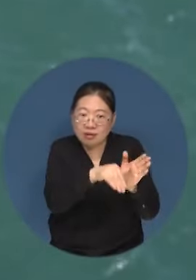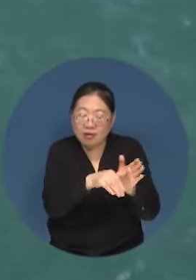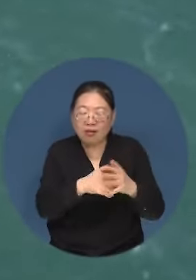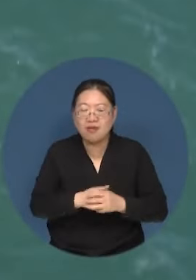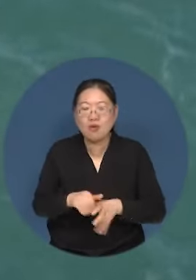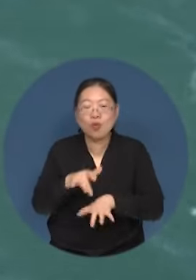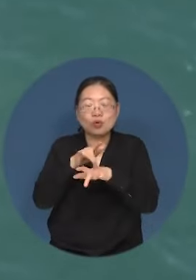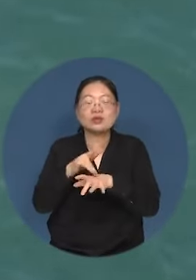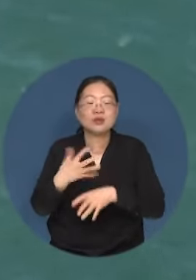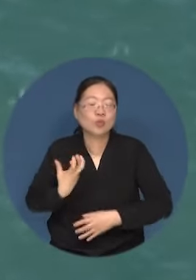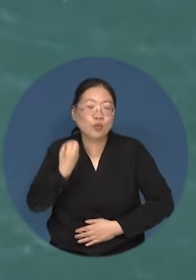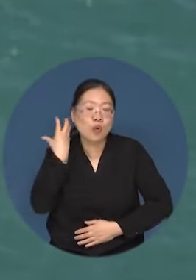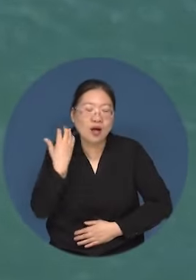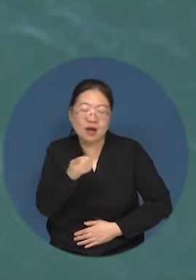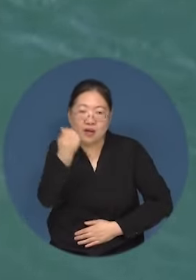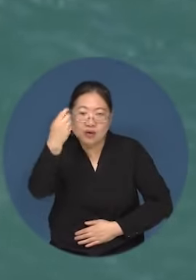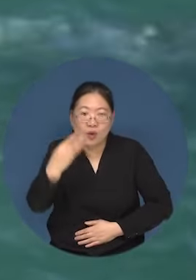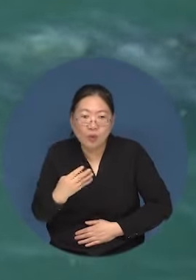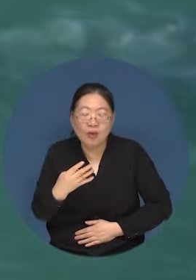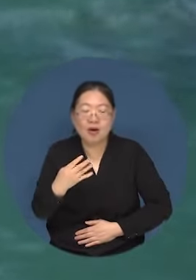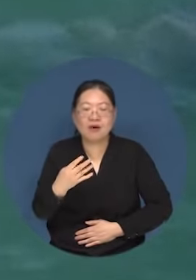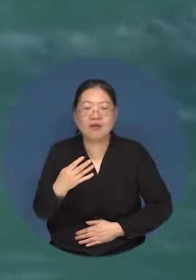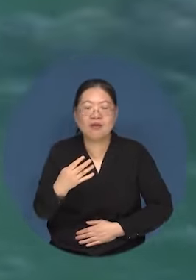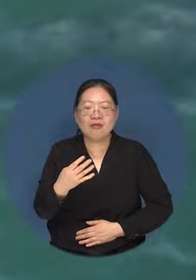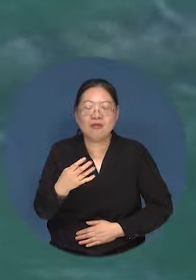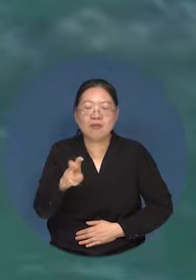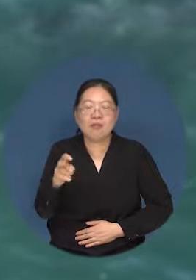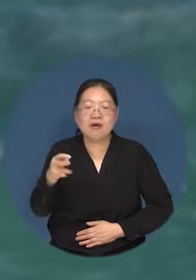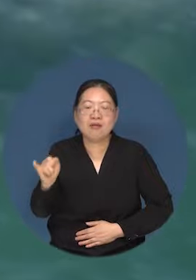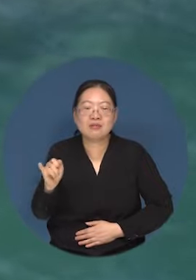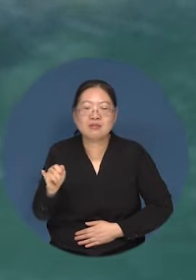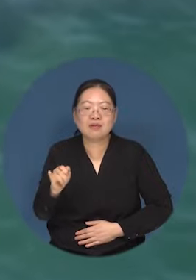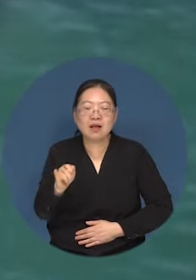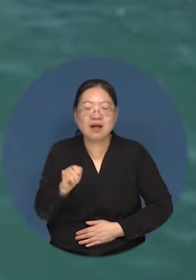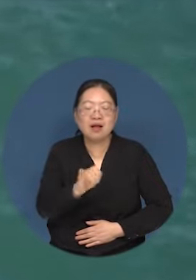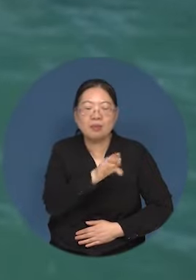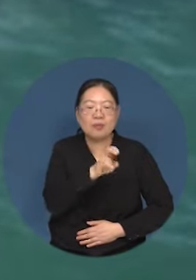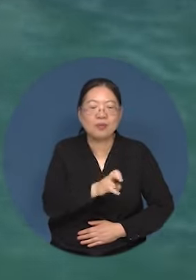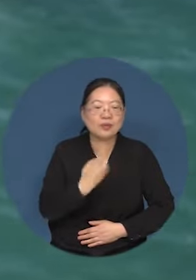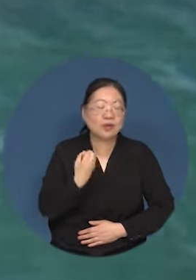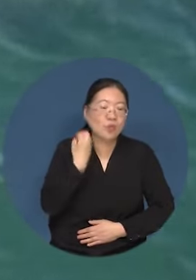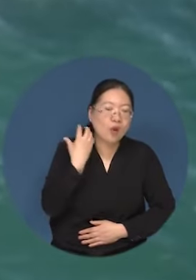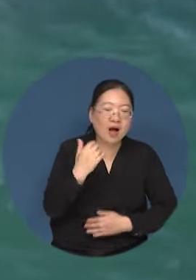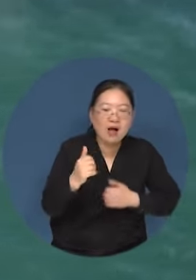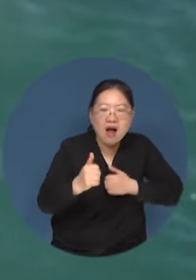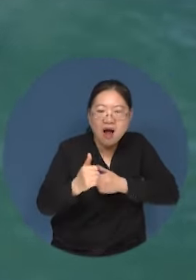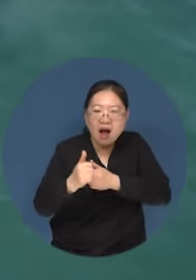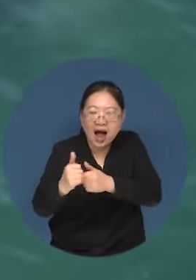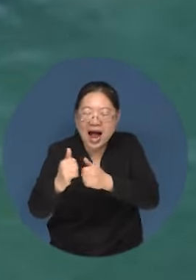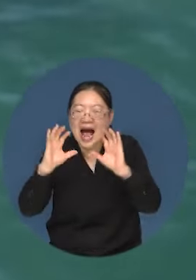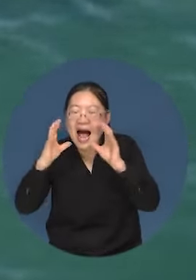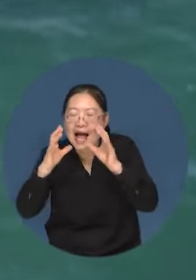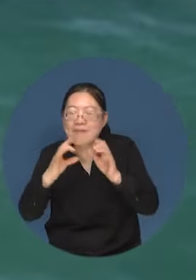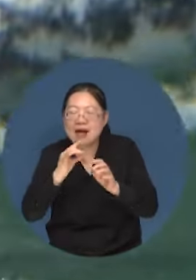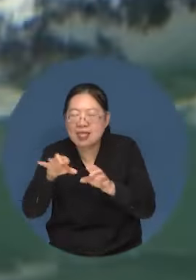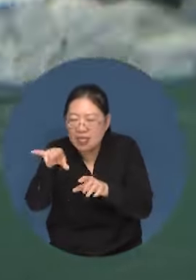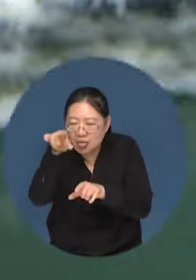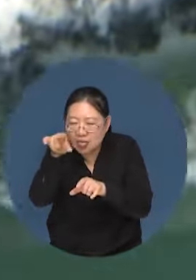귀신고래를 여러 마리 그 범고래 떼들이 같이 막 쫓아서 새끼만